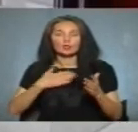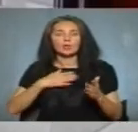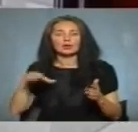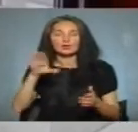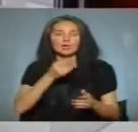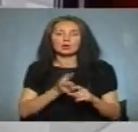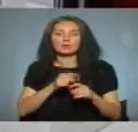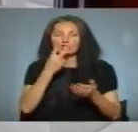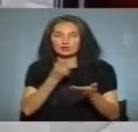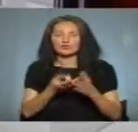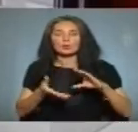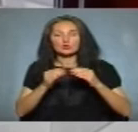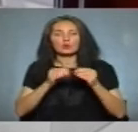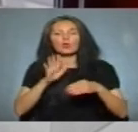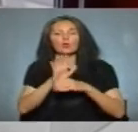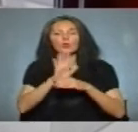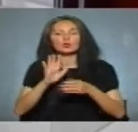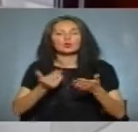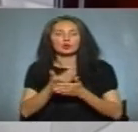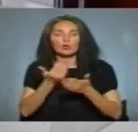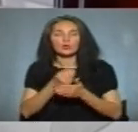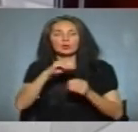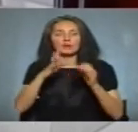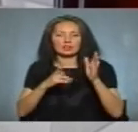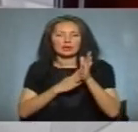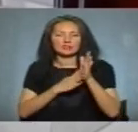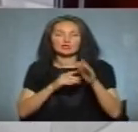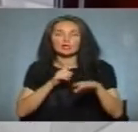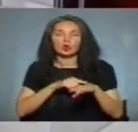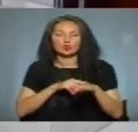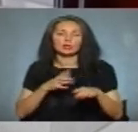цьому у мене все. Більше дивіться у підсумковому випуску новин о 19-й годині. Дочекайтеся.